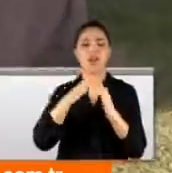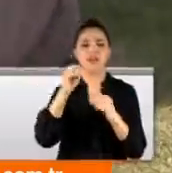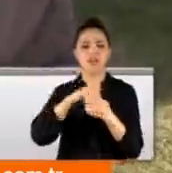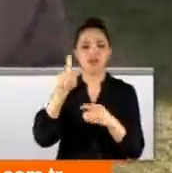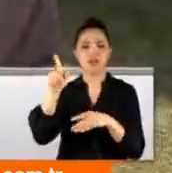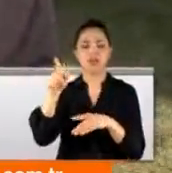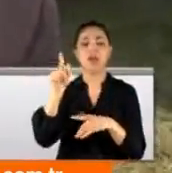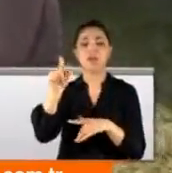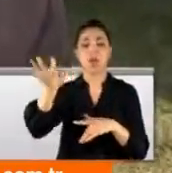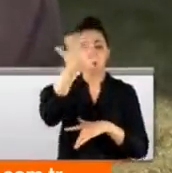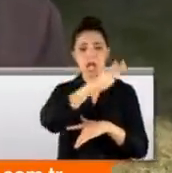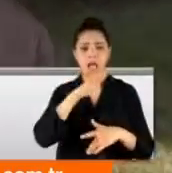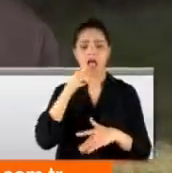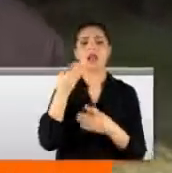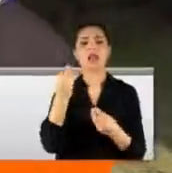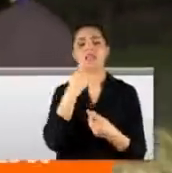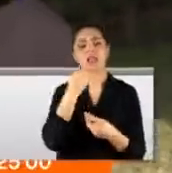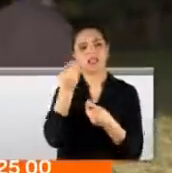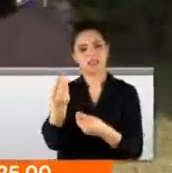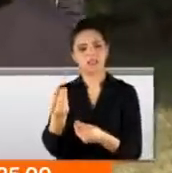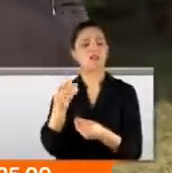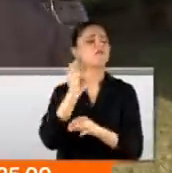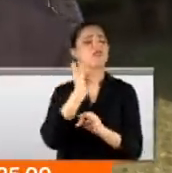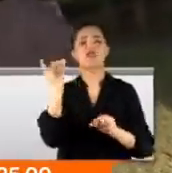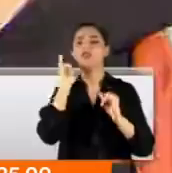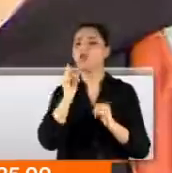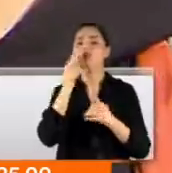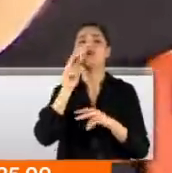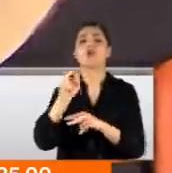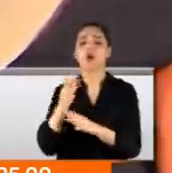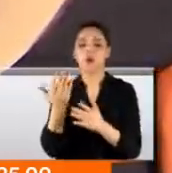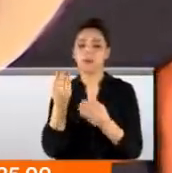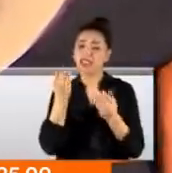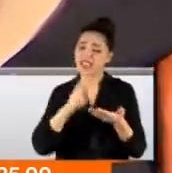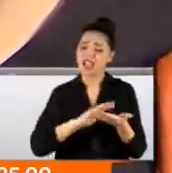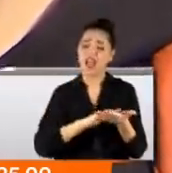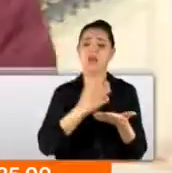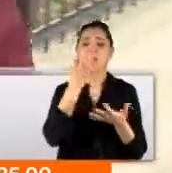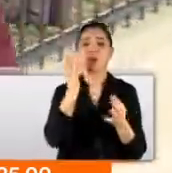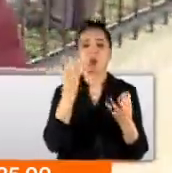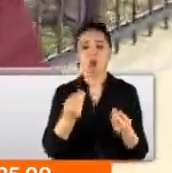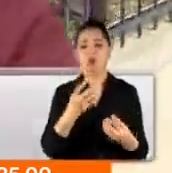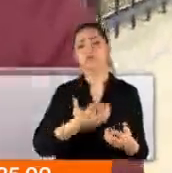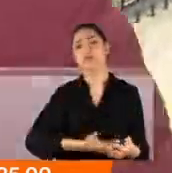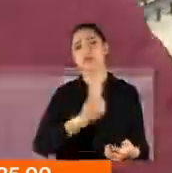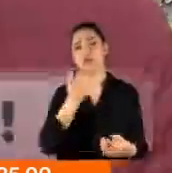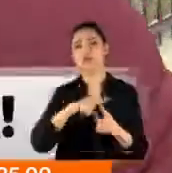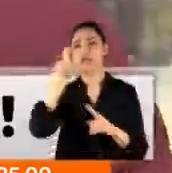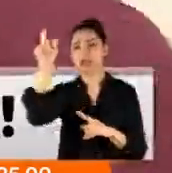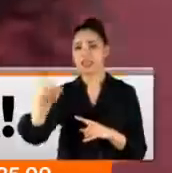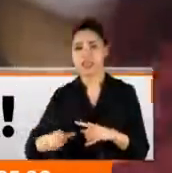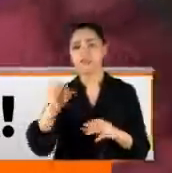kalpliydi, herkese olumlu yaklaşırdı. Hiçbir kötü yanını görmedim. İyi arkadaşımızı böyle olmasına üzüldük. Tamer Arslan